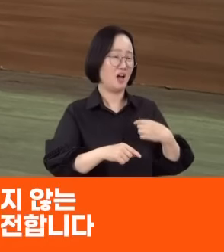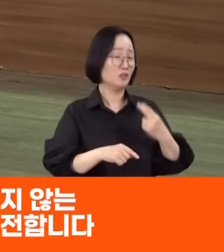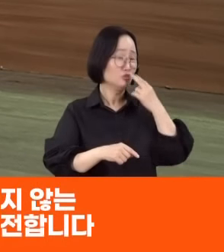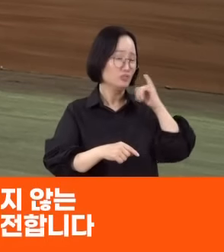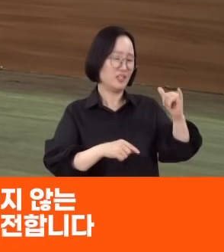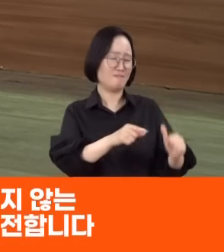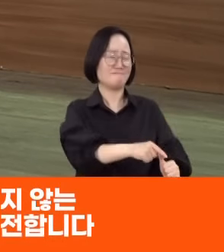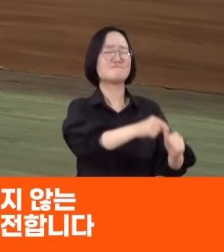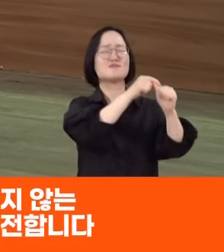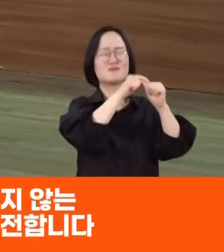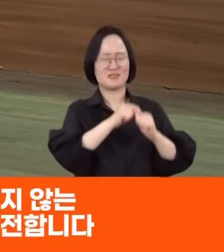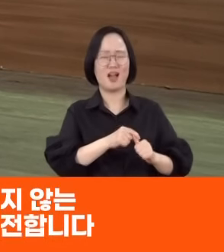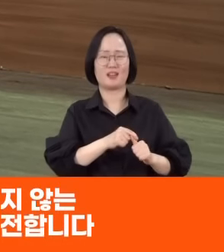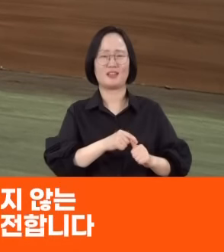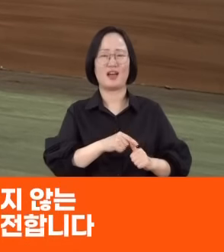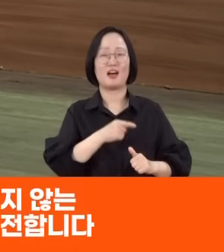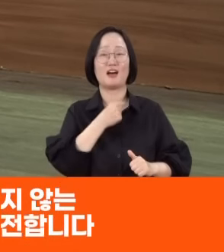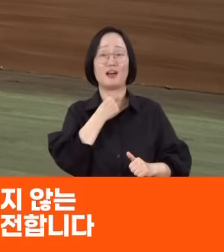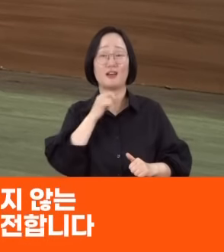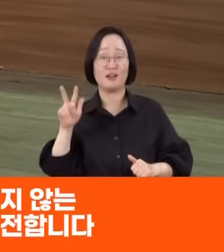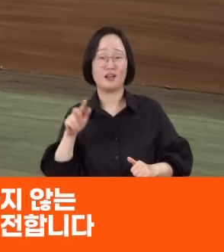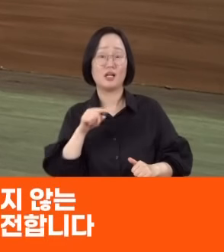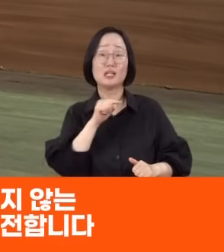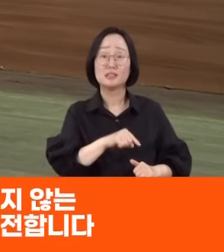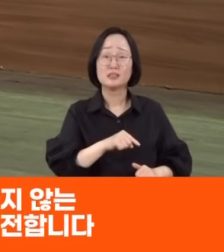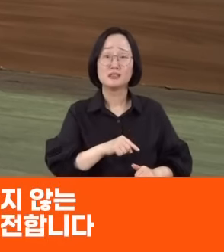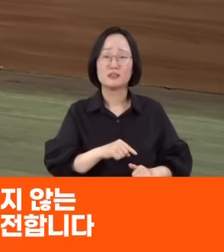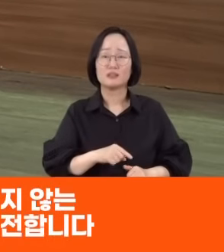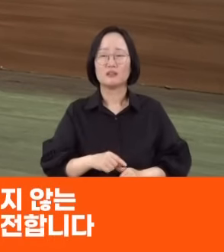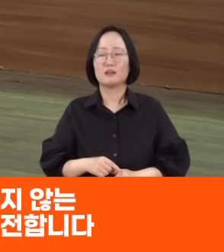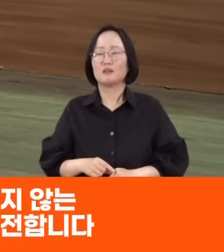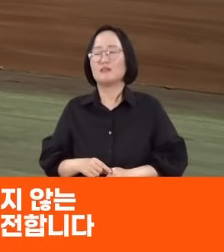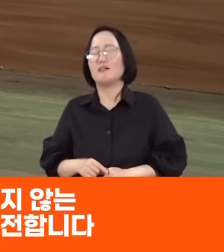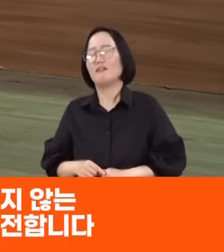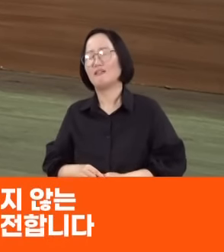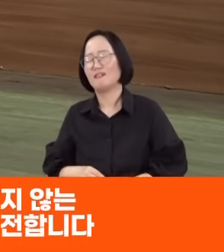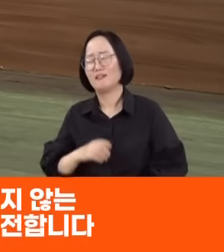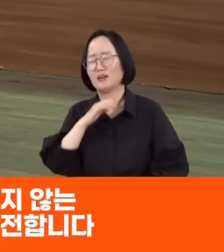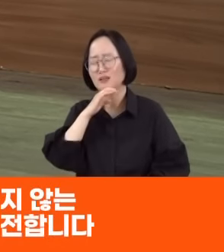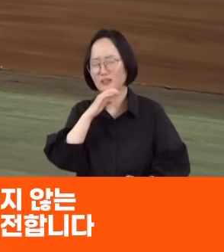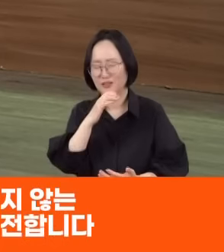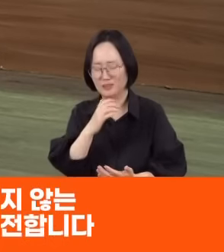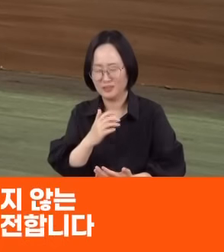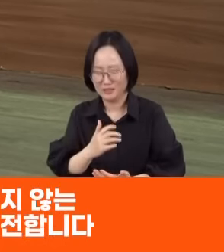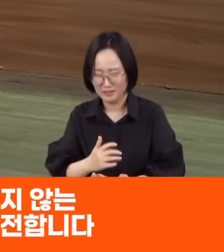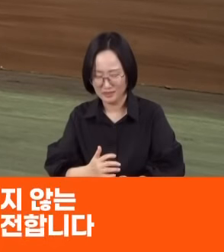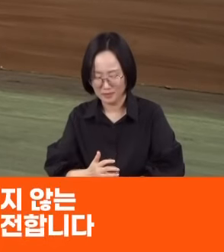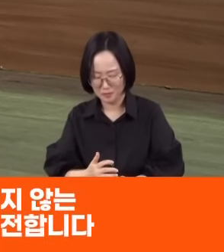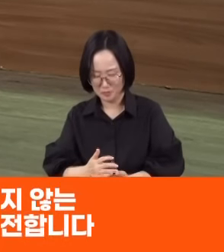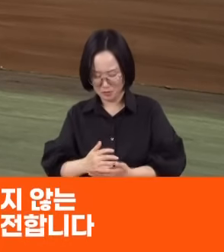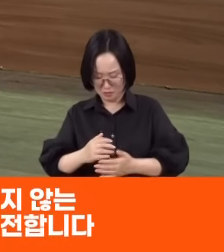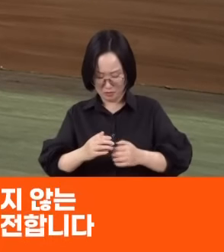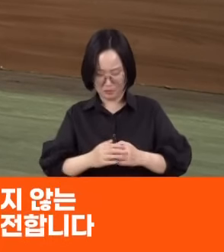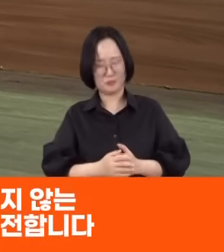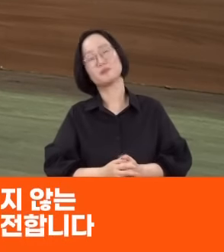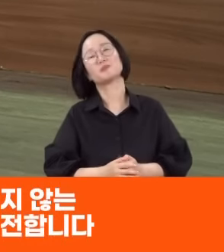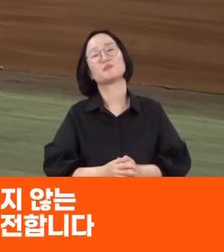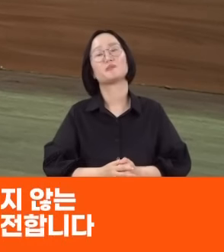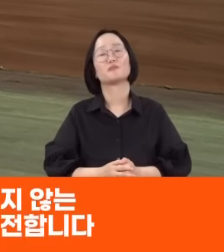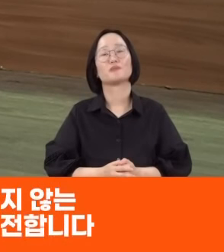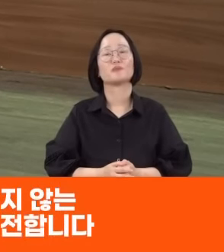중생을 구제하다 와 이거 얘기하다 보니까 제 마음이 울컥하네요 울컥하네요 우리가